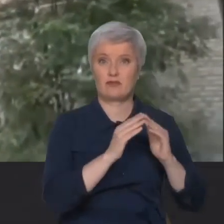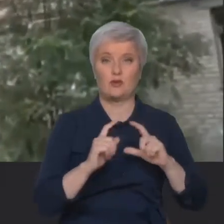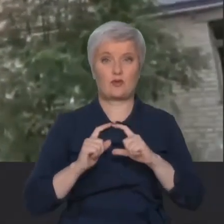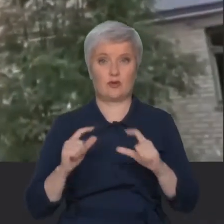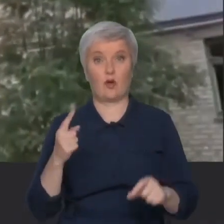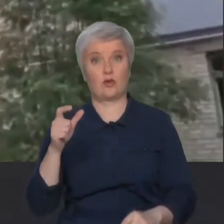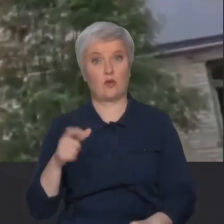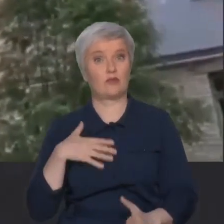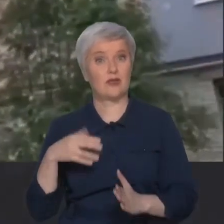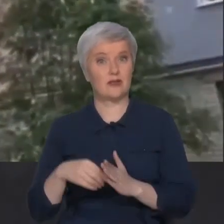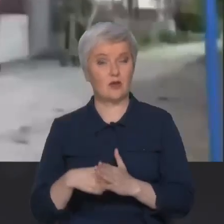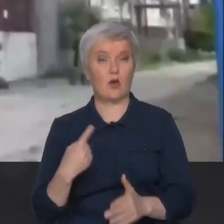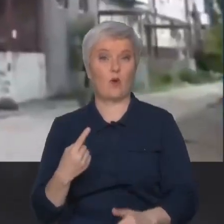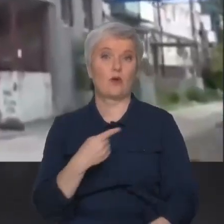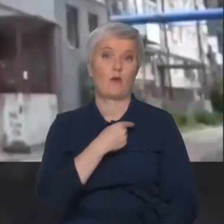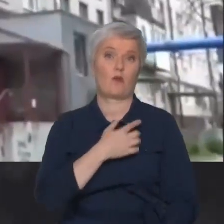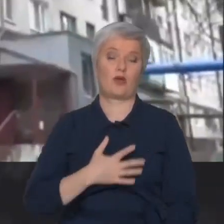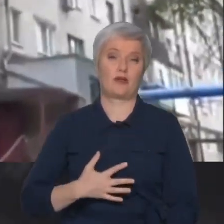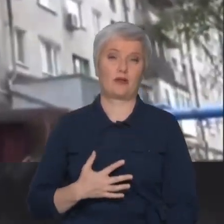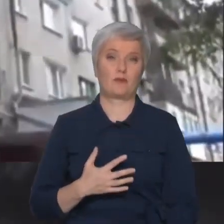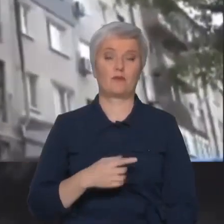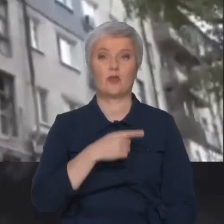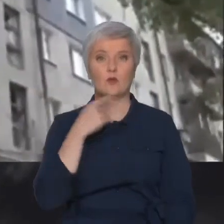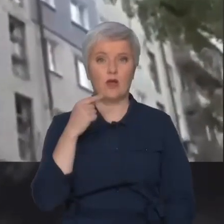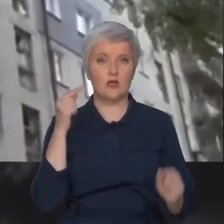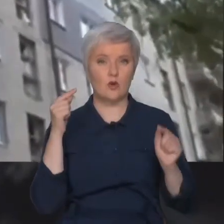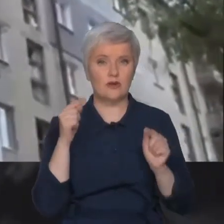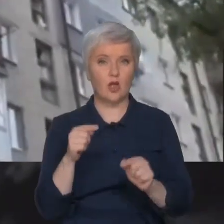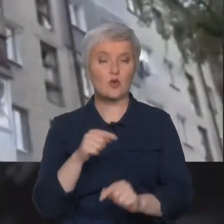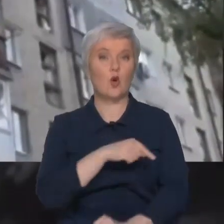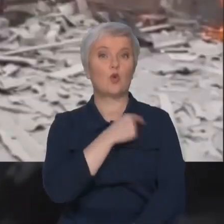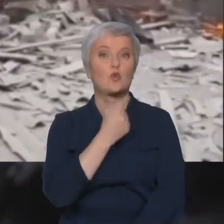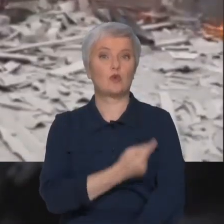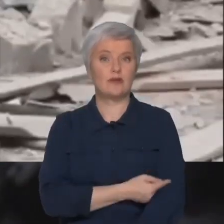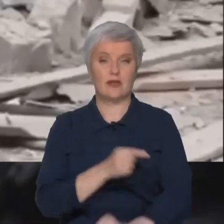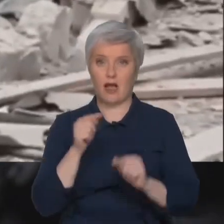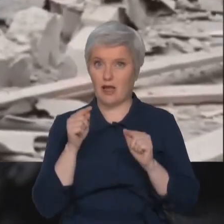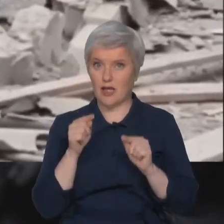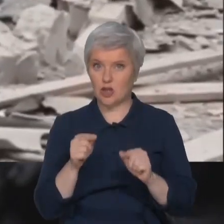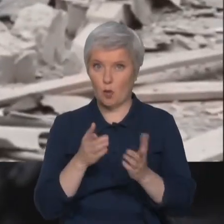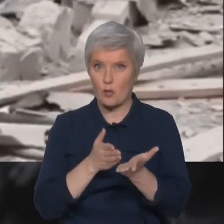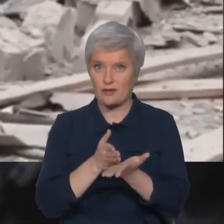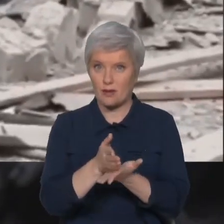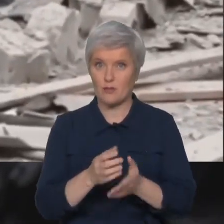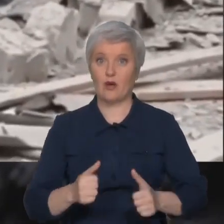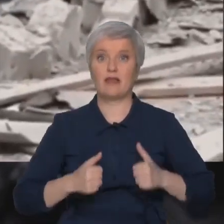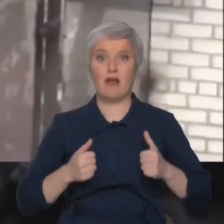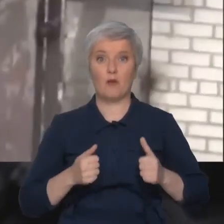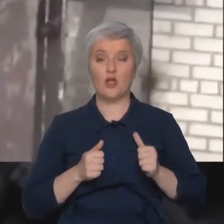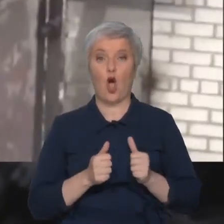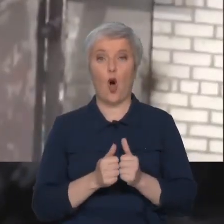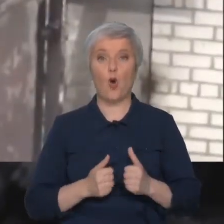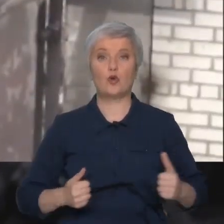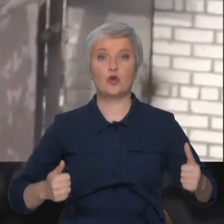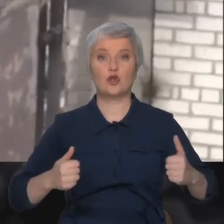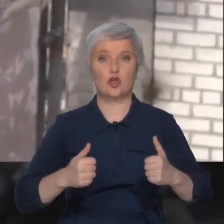загинула, 1 отримала поранення. Тим часом росіяни зосереджують основні зусилля на цьому напрямку, намагаючись оточити українські підрозділи